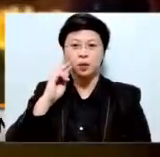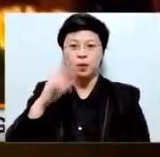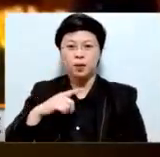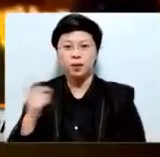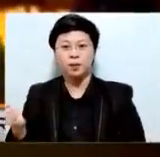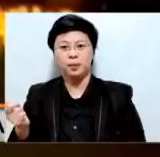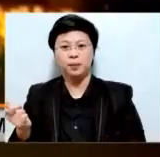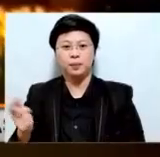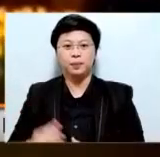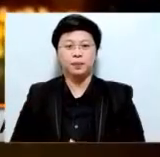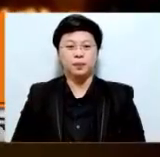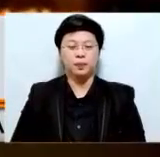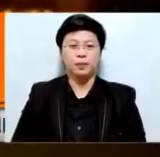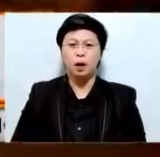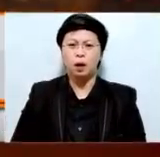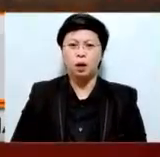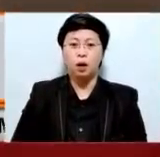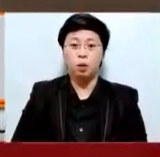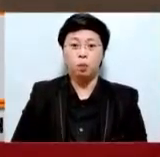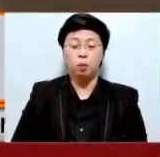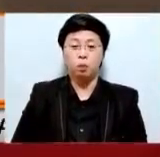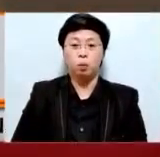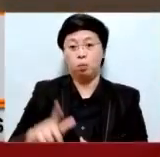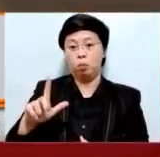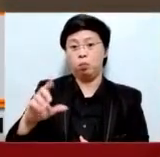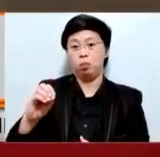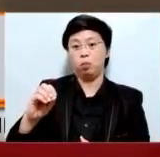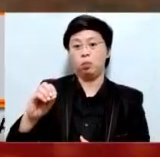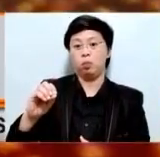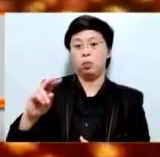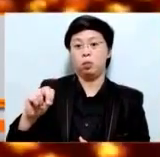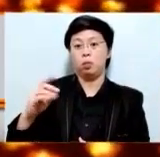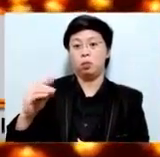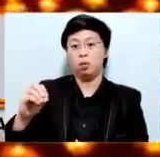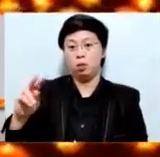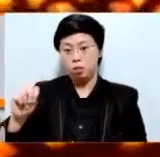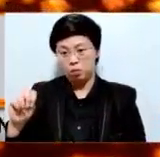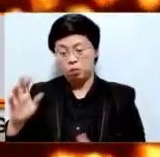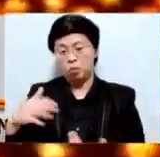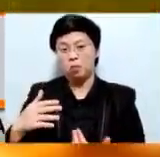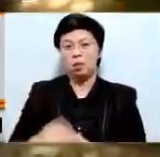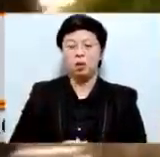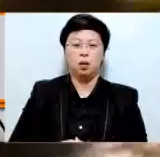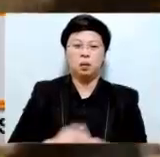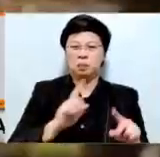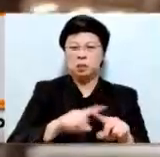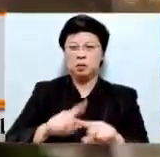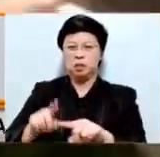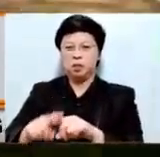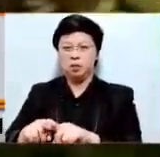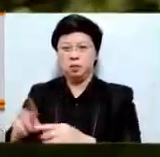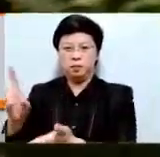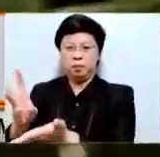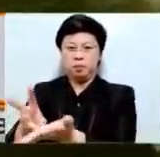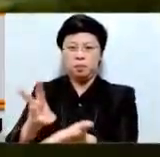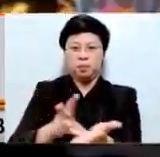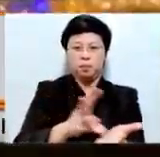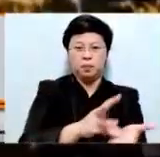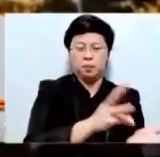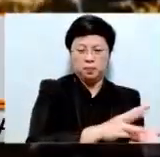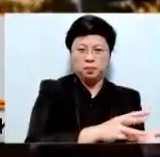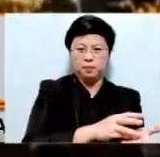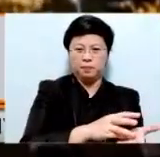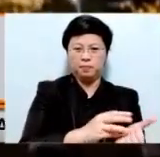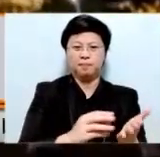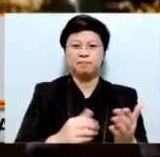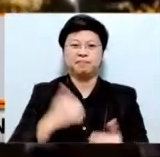London, Amsterdam, o di kaya sa New York. Kung bet ang Christmas abroad, pwede na yung ma-experience sa pasyalang ito sa Naga